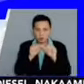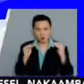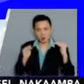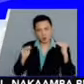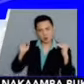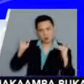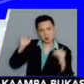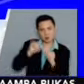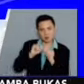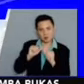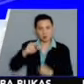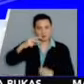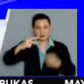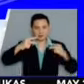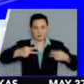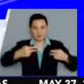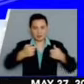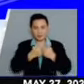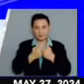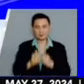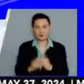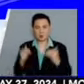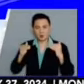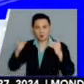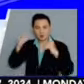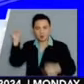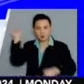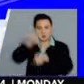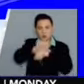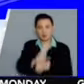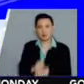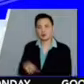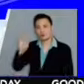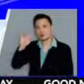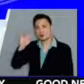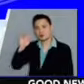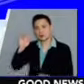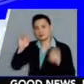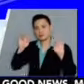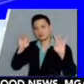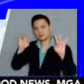set. At pinataob ang Lady Knights sa score na 25-17.